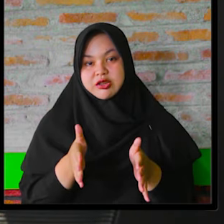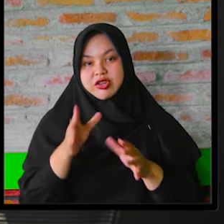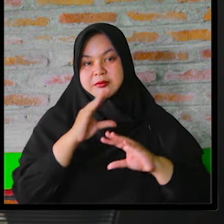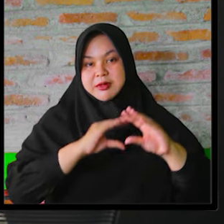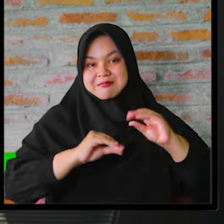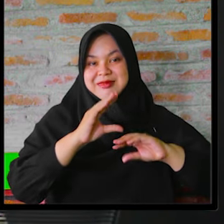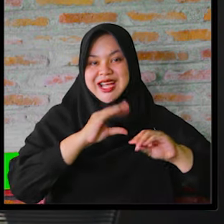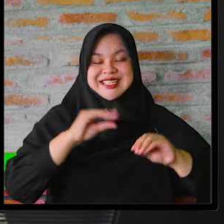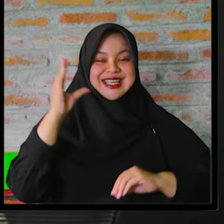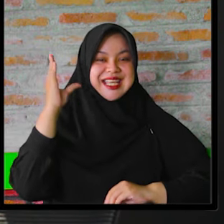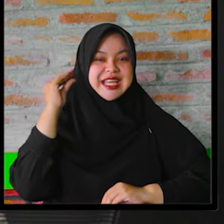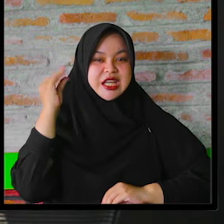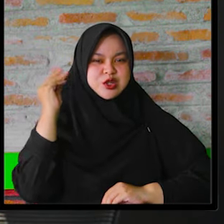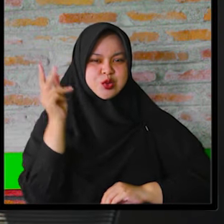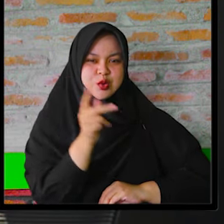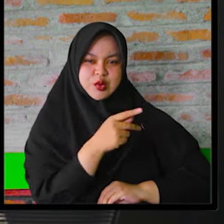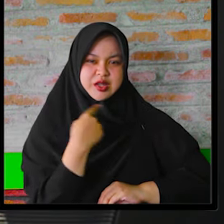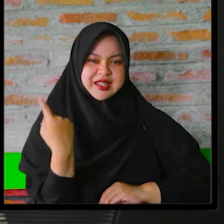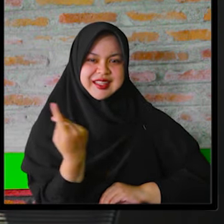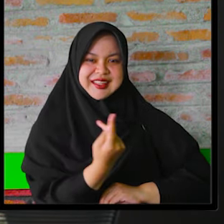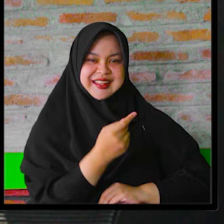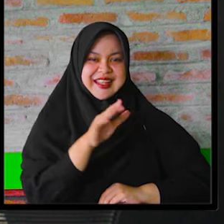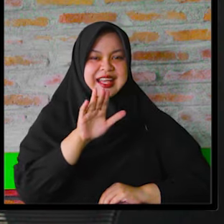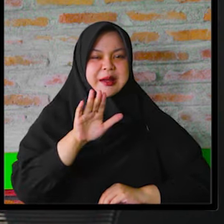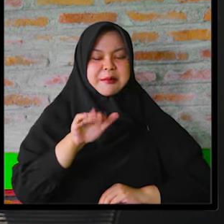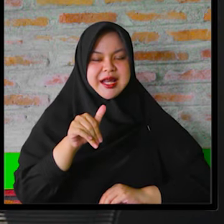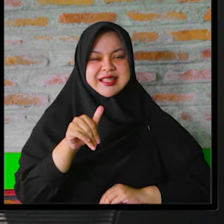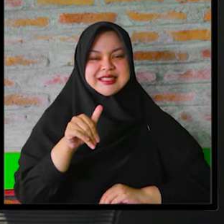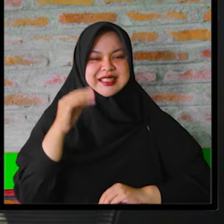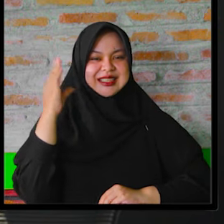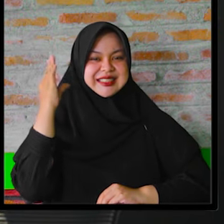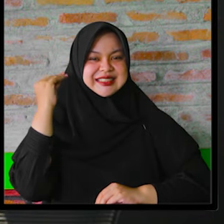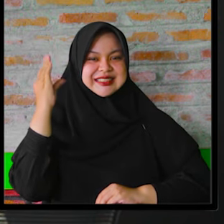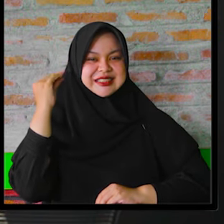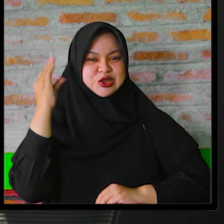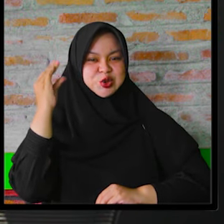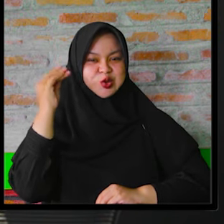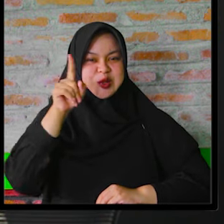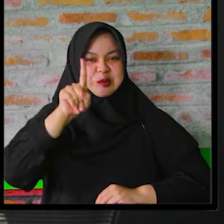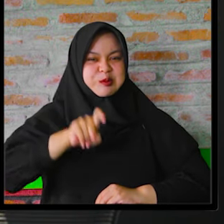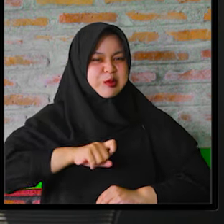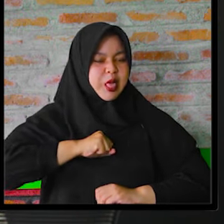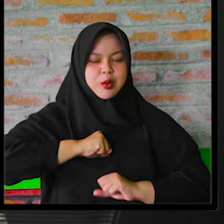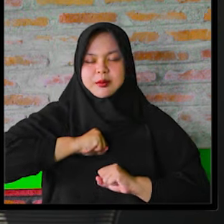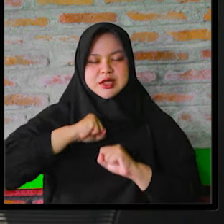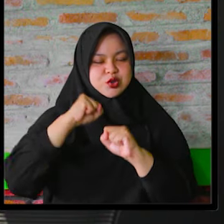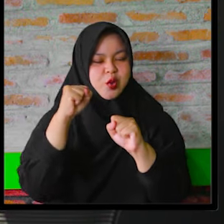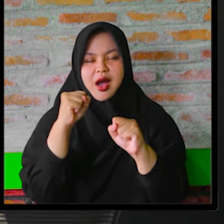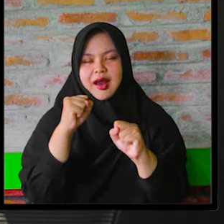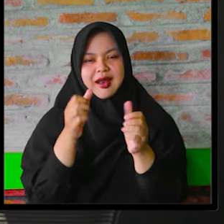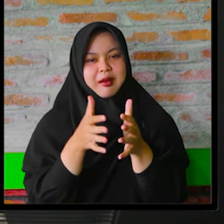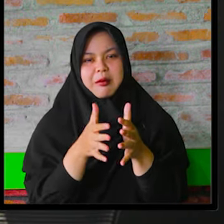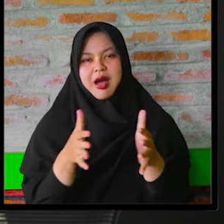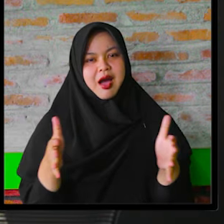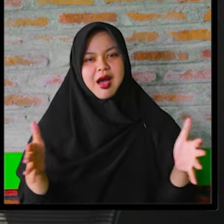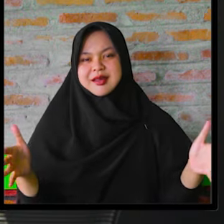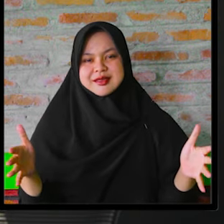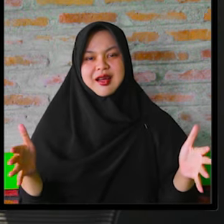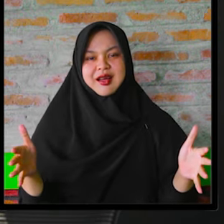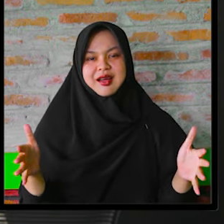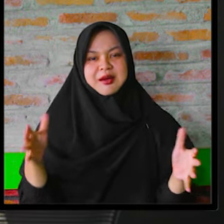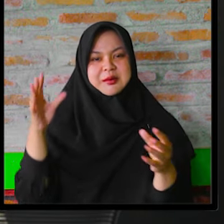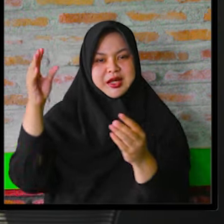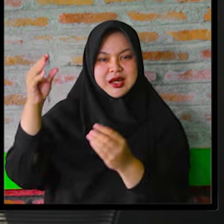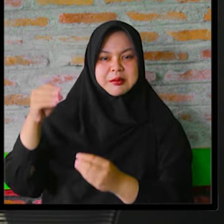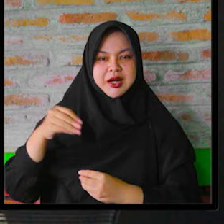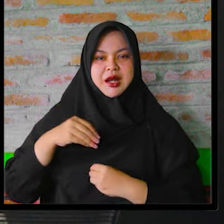isu yang bagi kita ini masih merupakan an isu yang EE perlu perjuangan panjang begitu untuk dapat apa